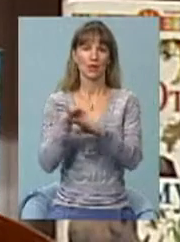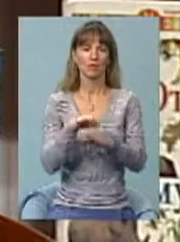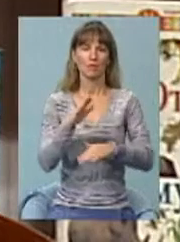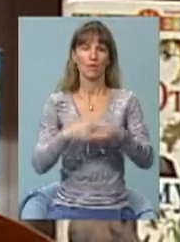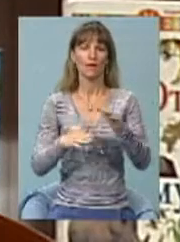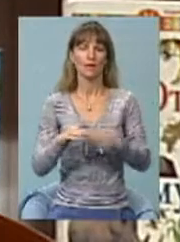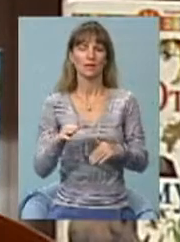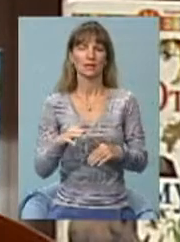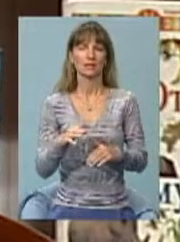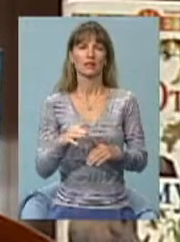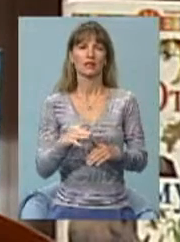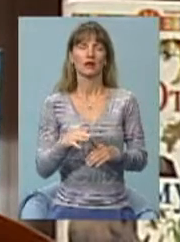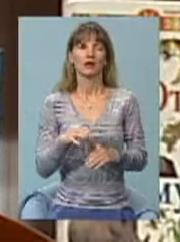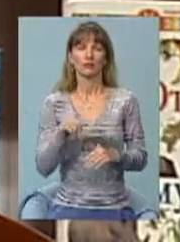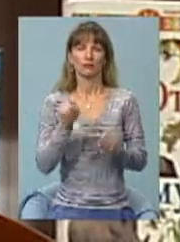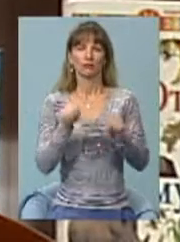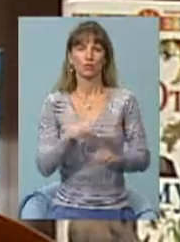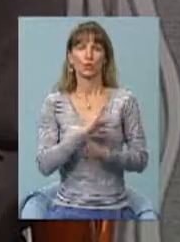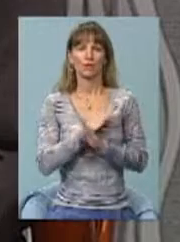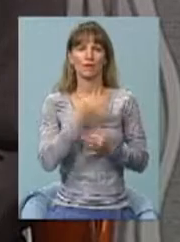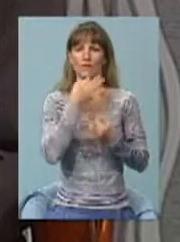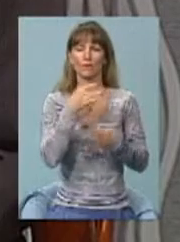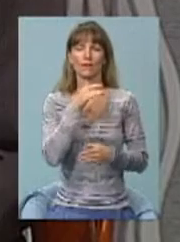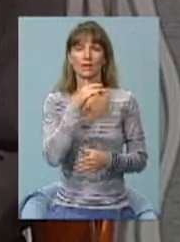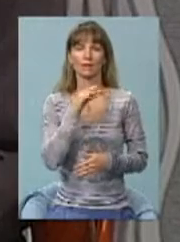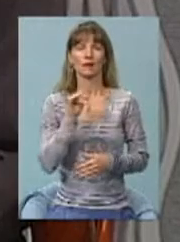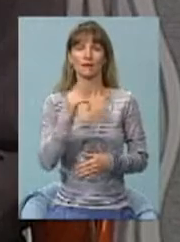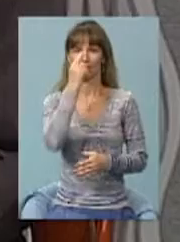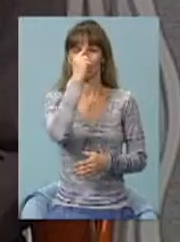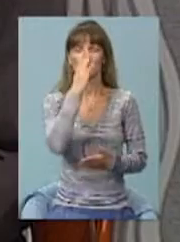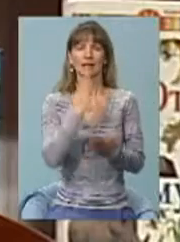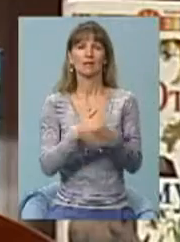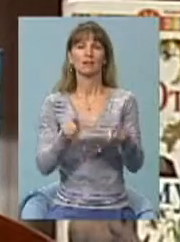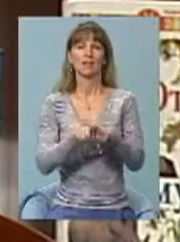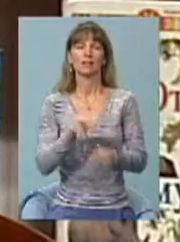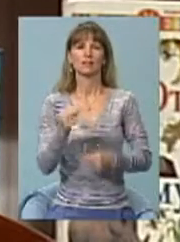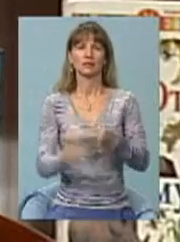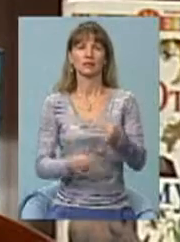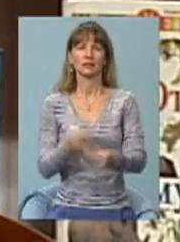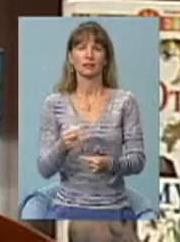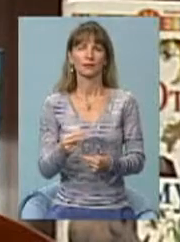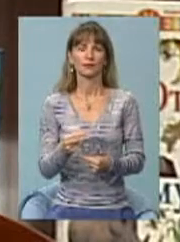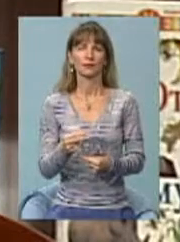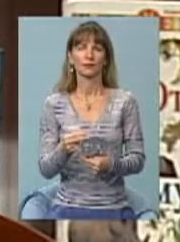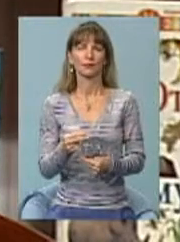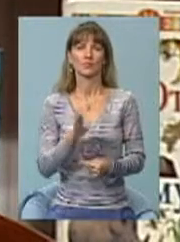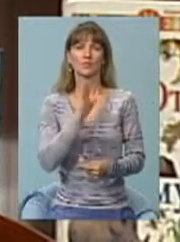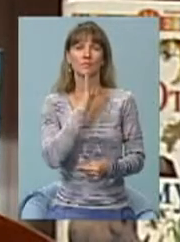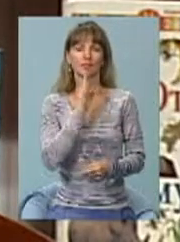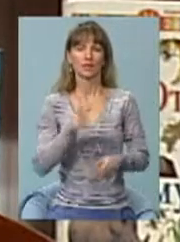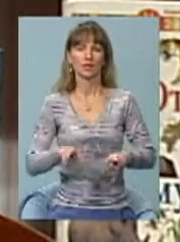загинуть даже... В любой момент. И в Индии существует такая традиция, девушки